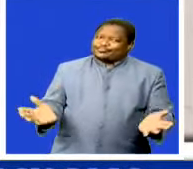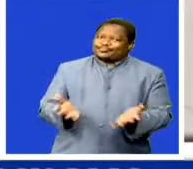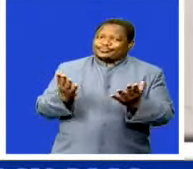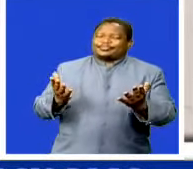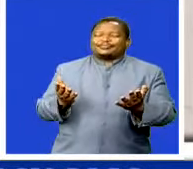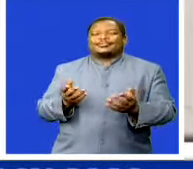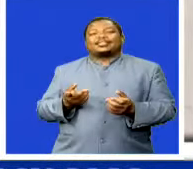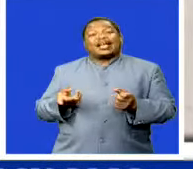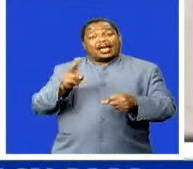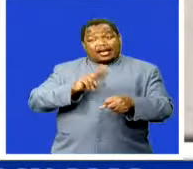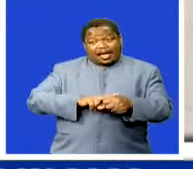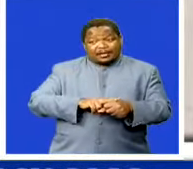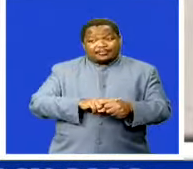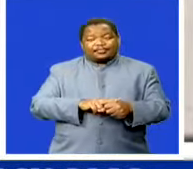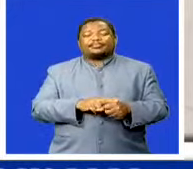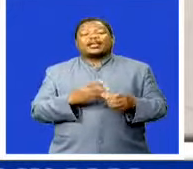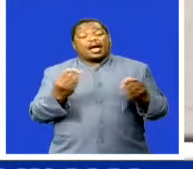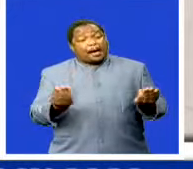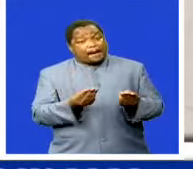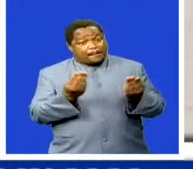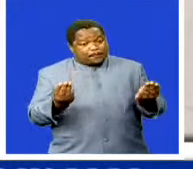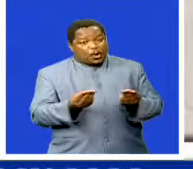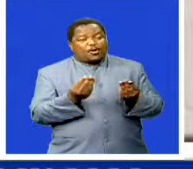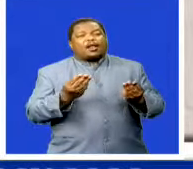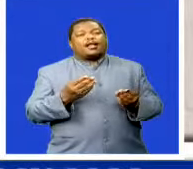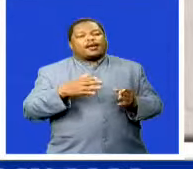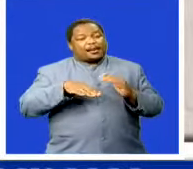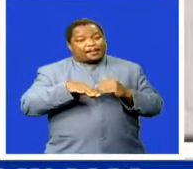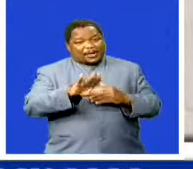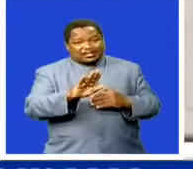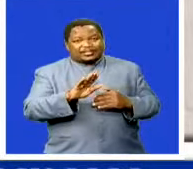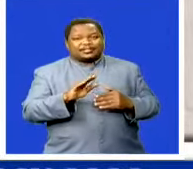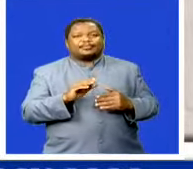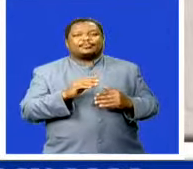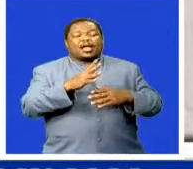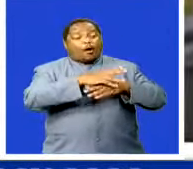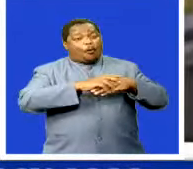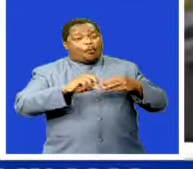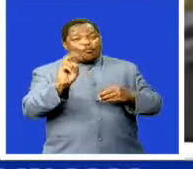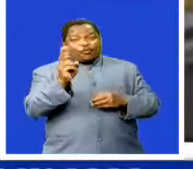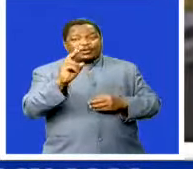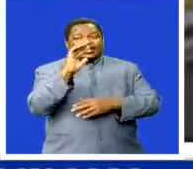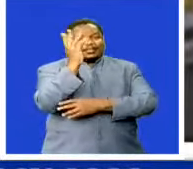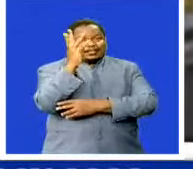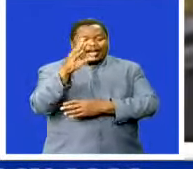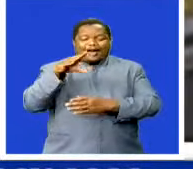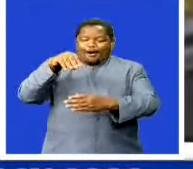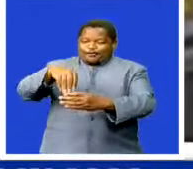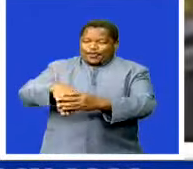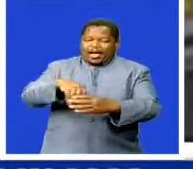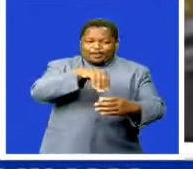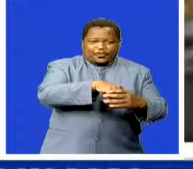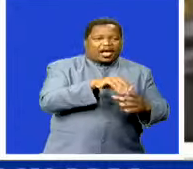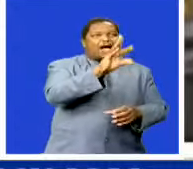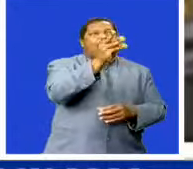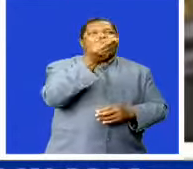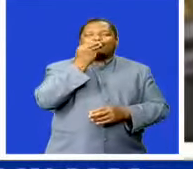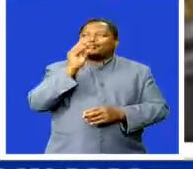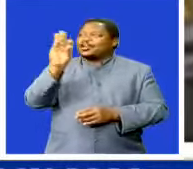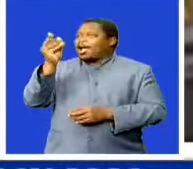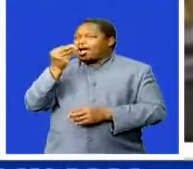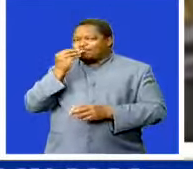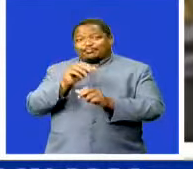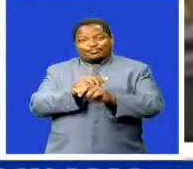nako ukuthi bantu ababe nanaku lesithi ngama fruits kucetha buphoya emaveni ngomgomo